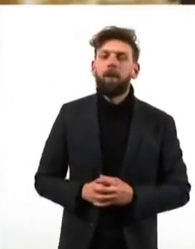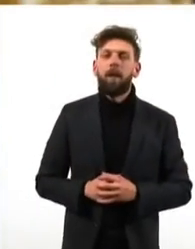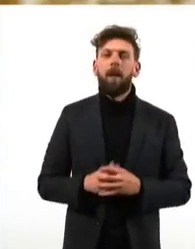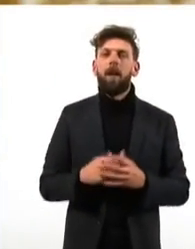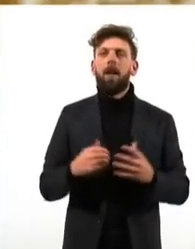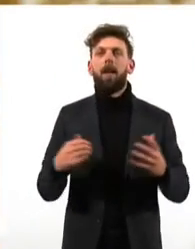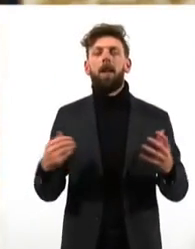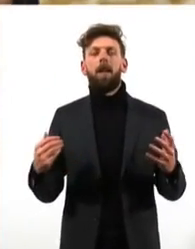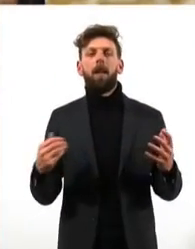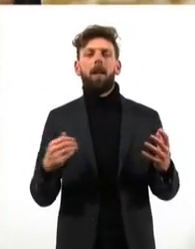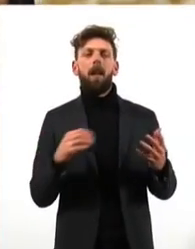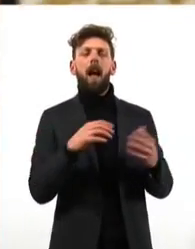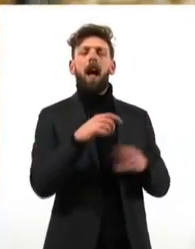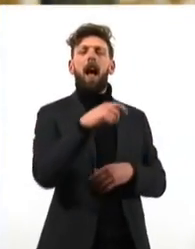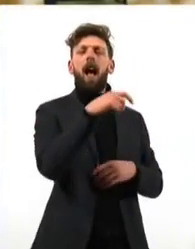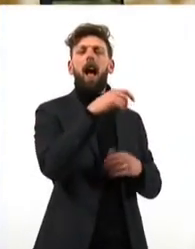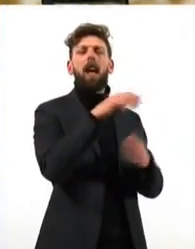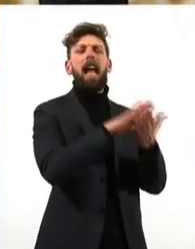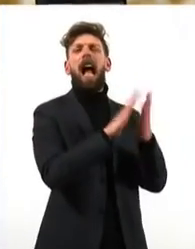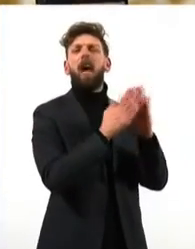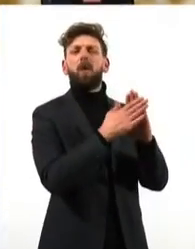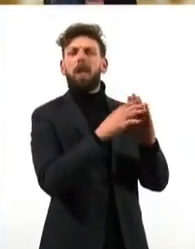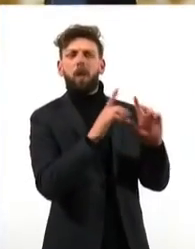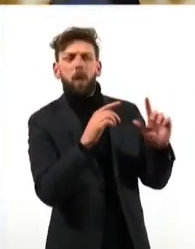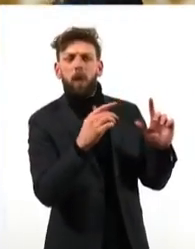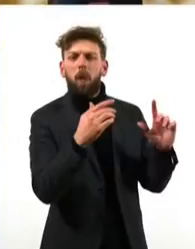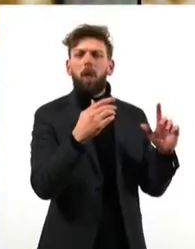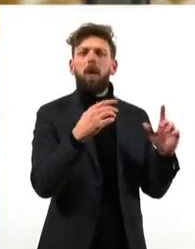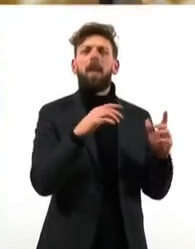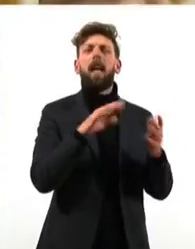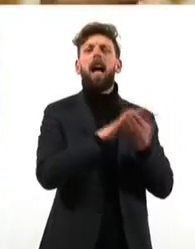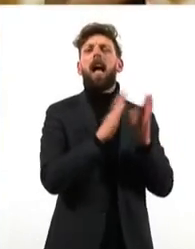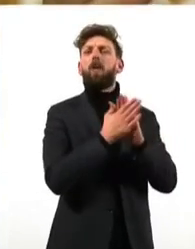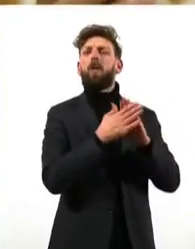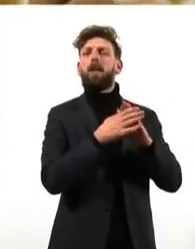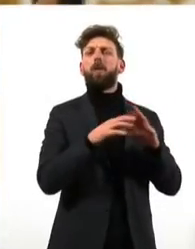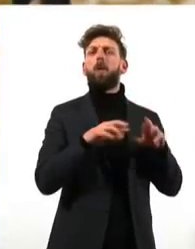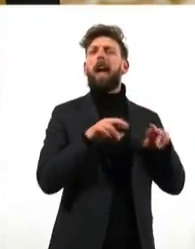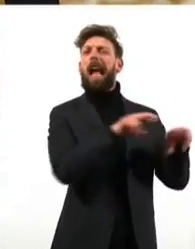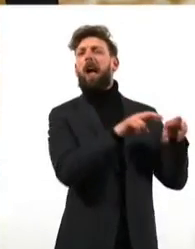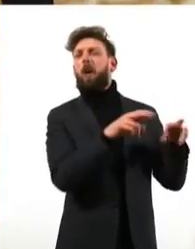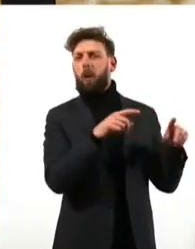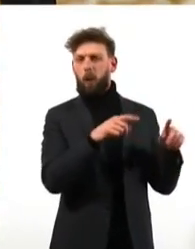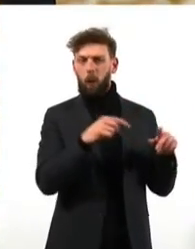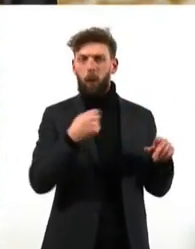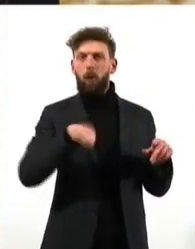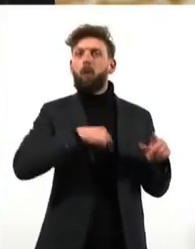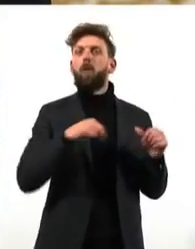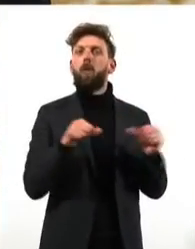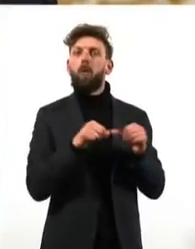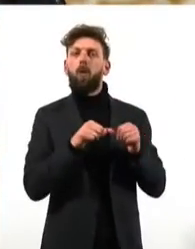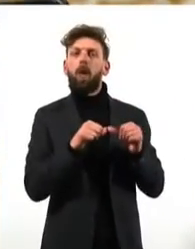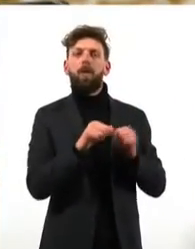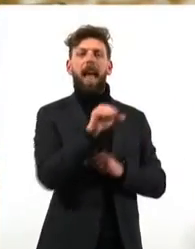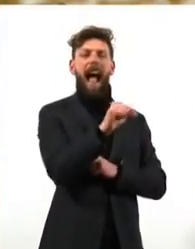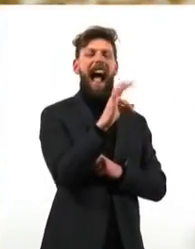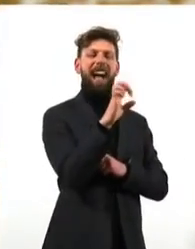mais comme président de l'ANRU, on avait signé une convention entre la FEV,